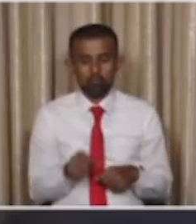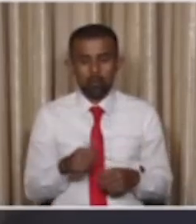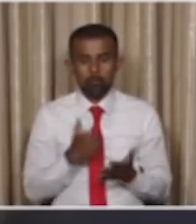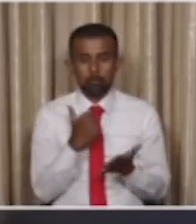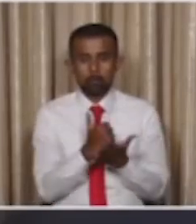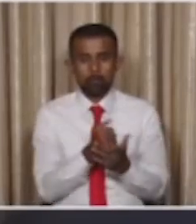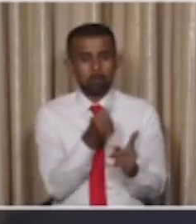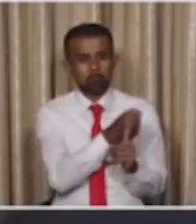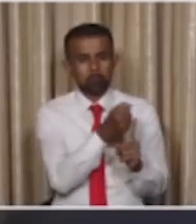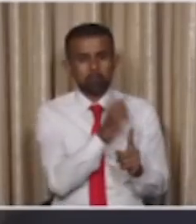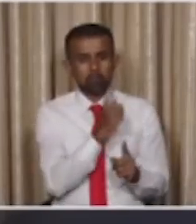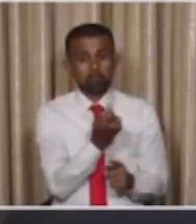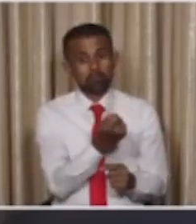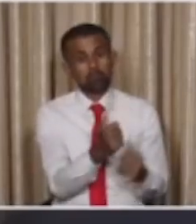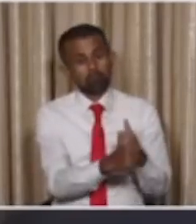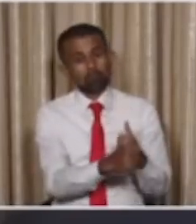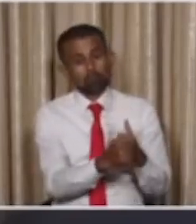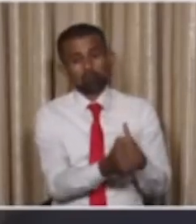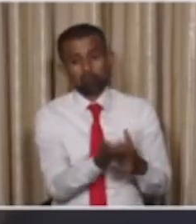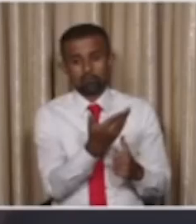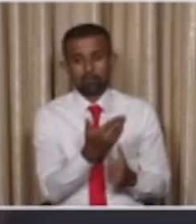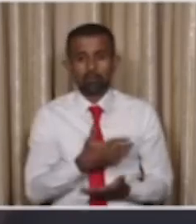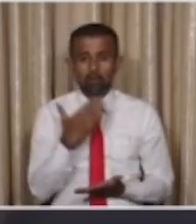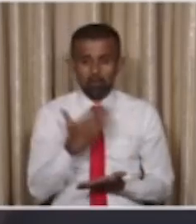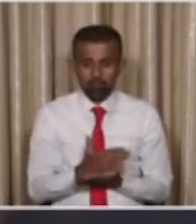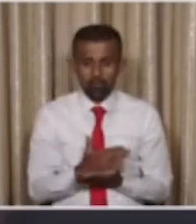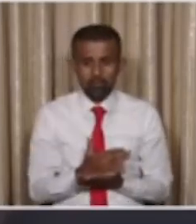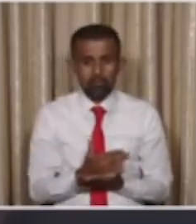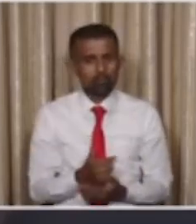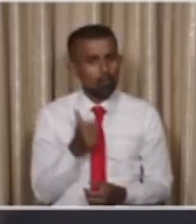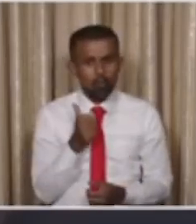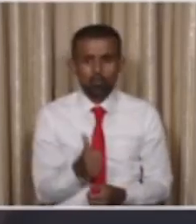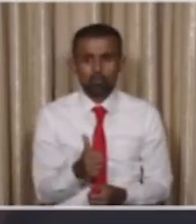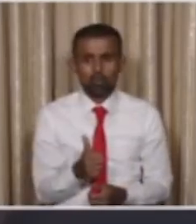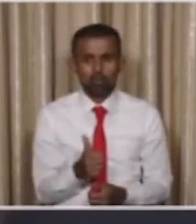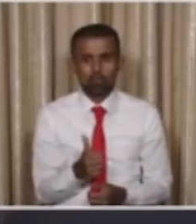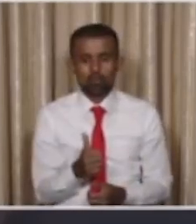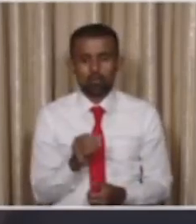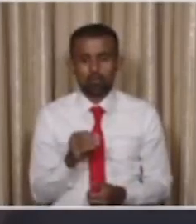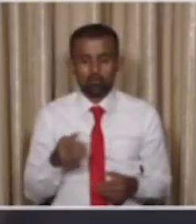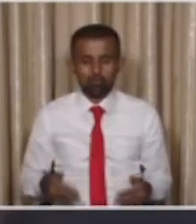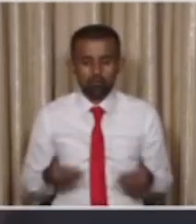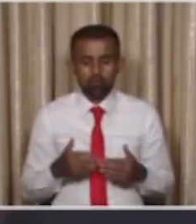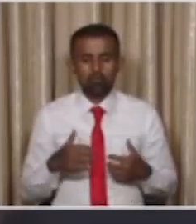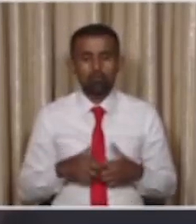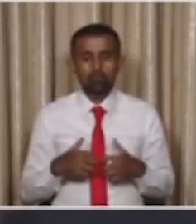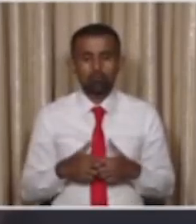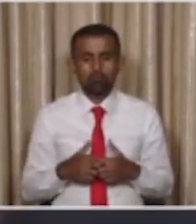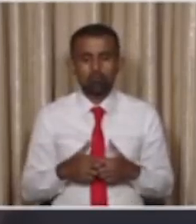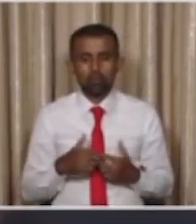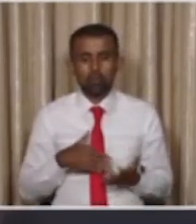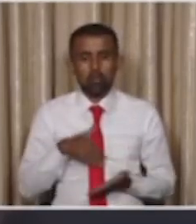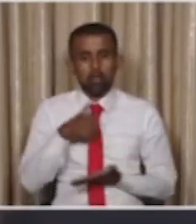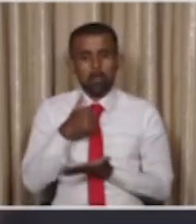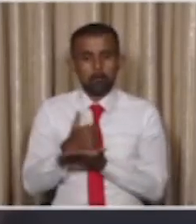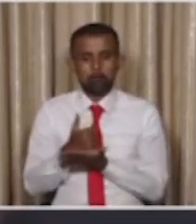බැංකුවට බල කරා සල්ලි අච්චු ගන්න කියලා. ඒක නවත්වන්න කියලා. ඒක හොඳ දෙයක්. හැබැයි දැන් මෙතන වෙලා තියෙන ගැටලුව ඇවිල්ලා මහ